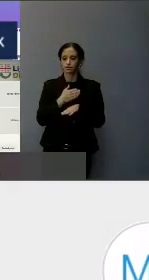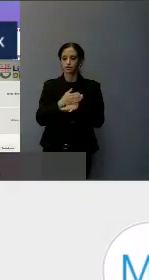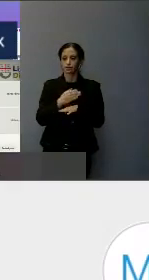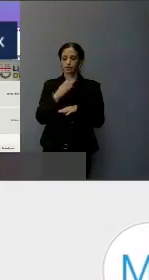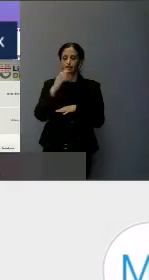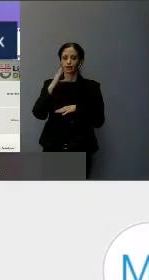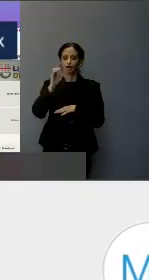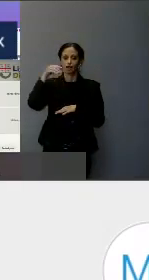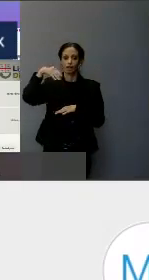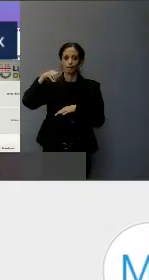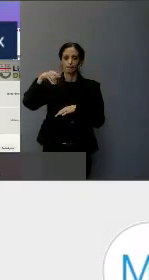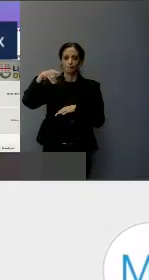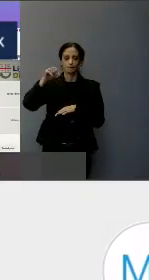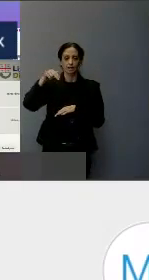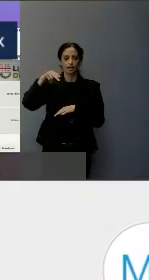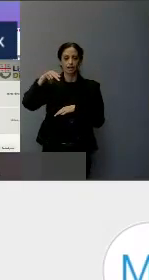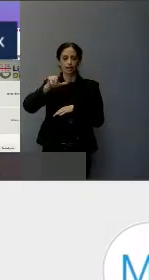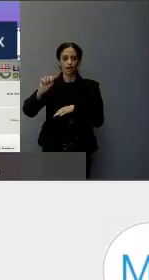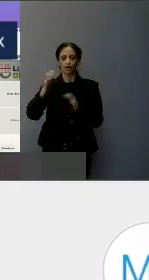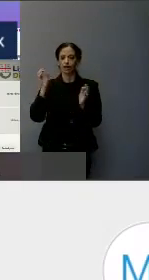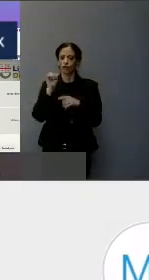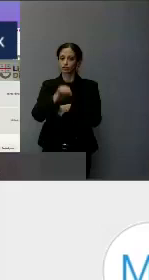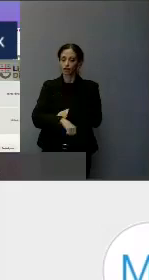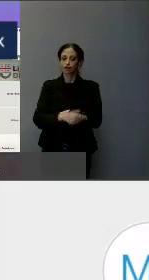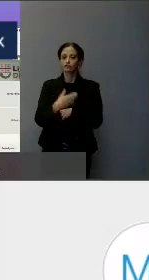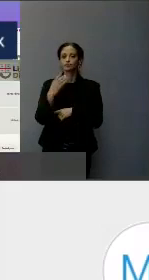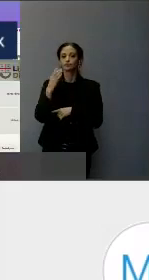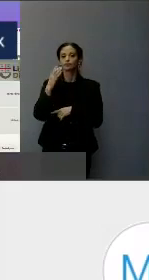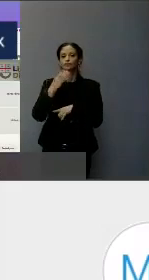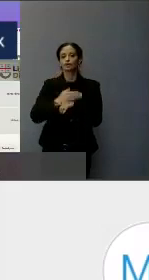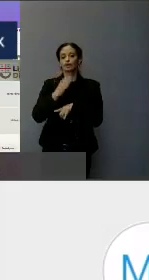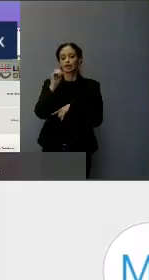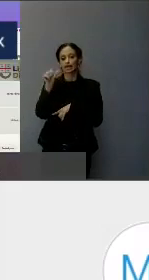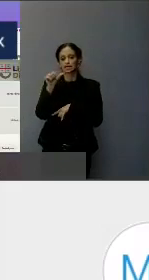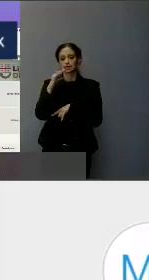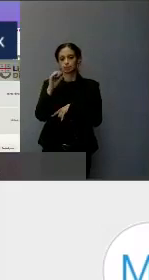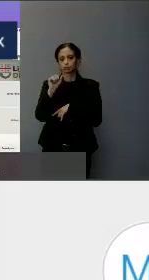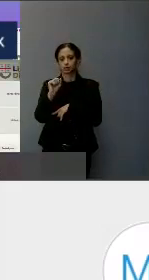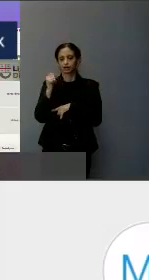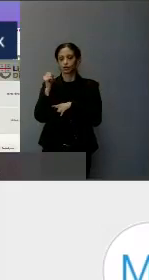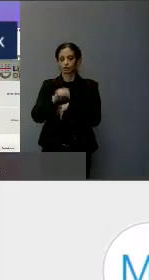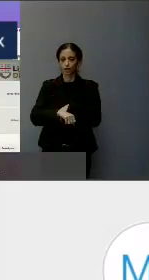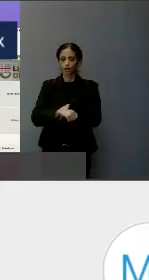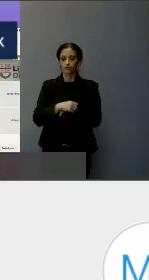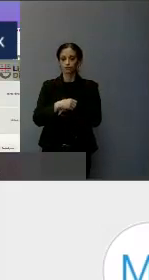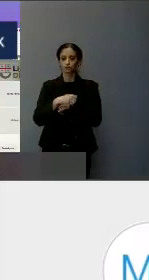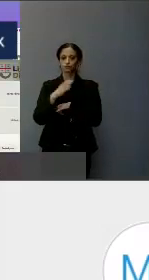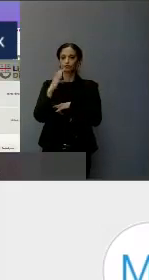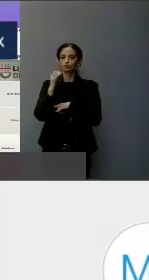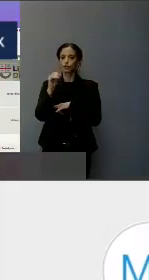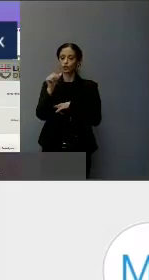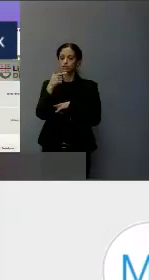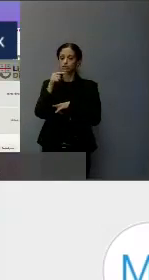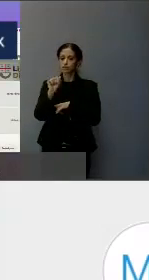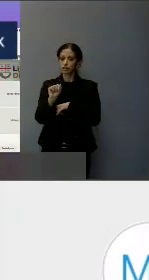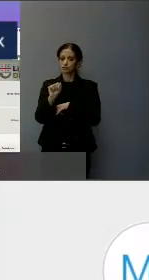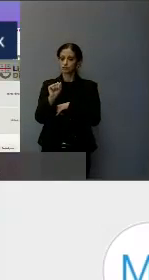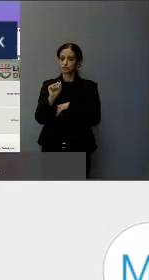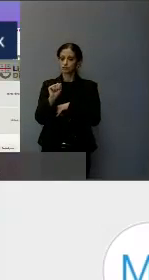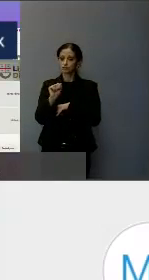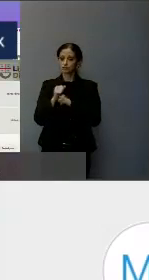consigliere campanella arrivo consigliere cassino mario consigliere costa